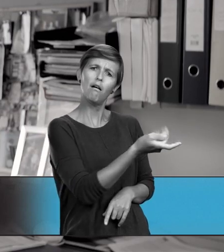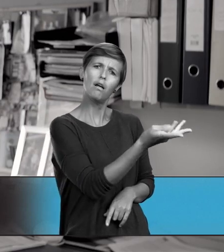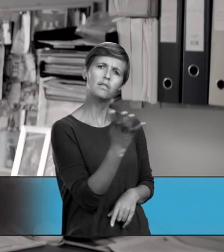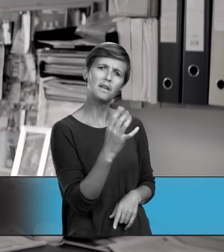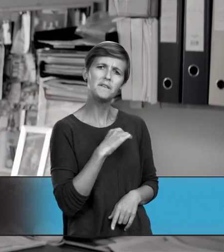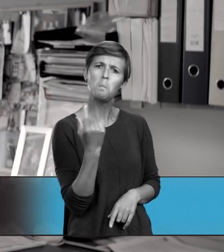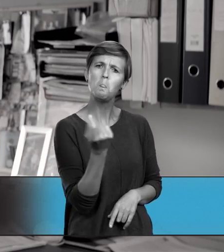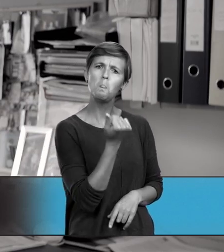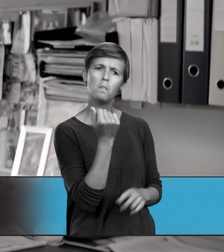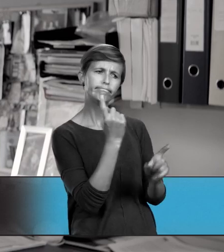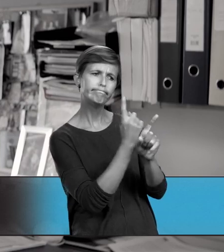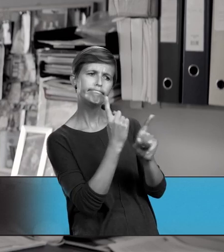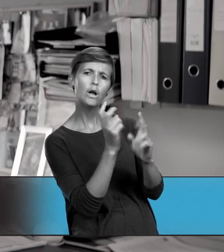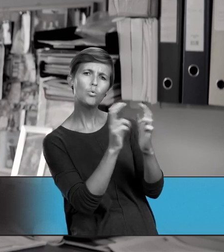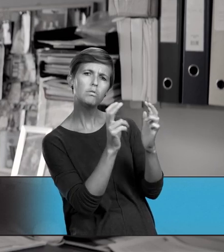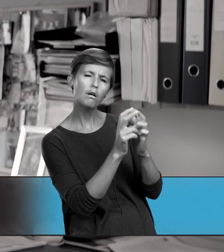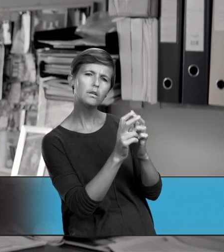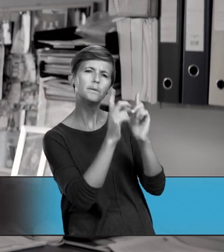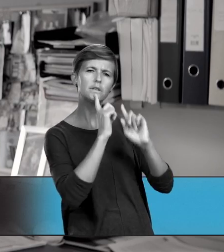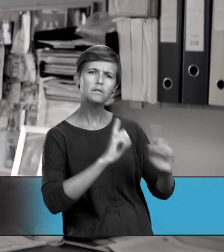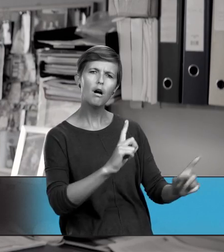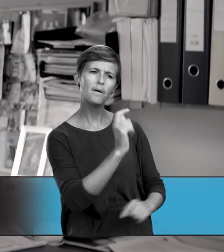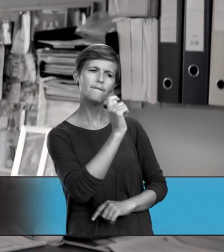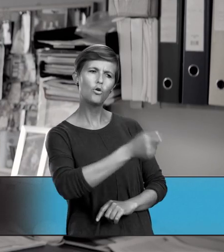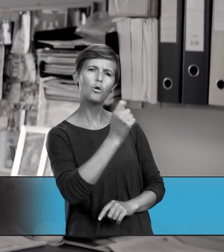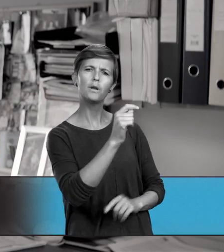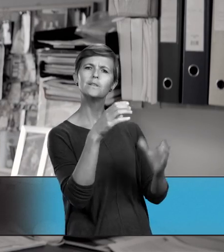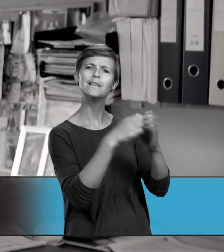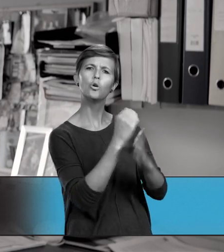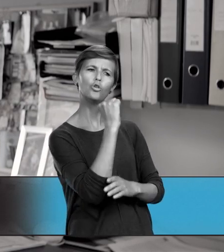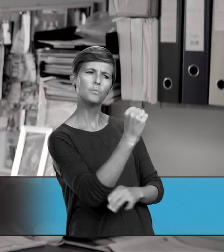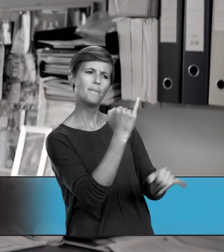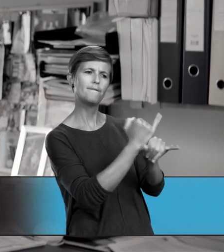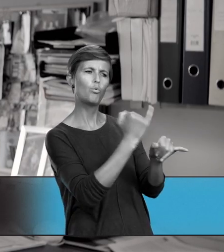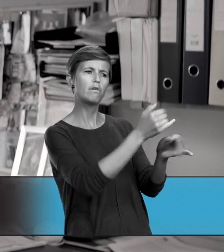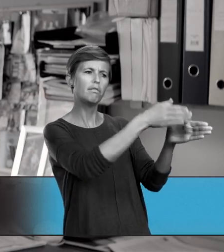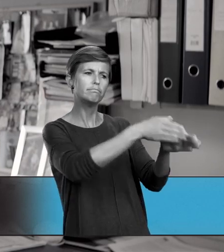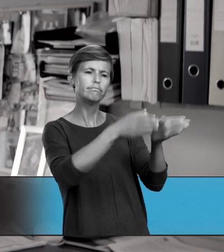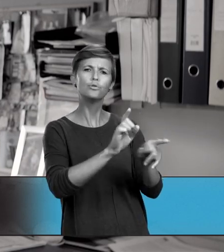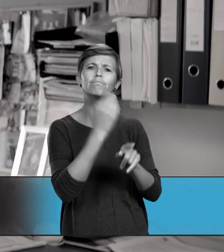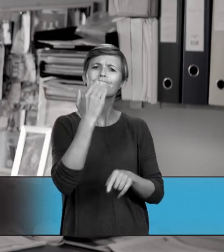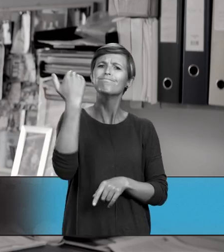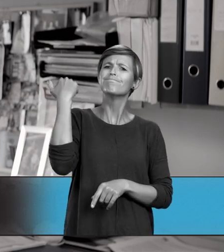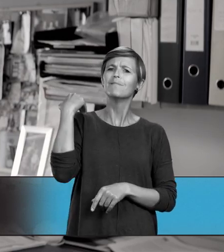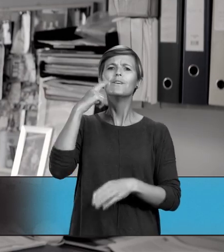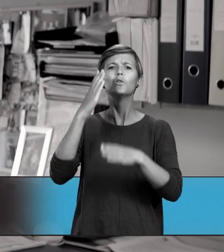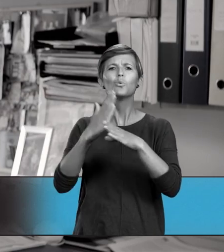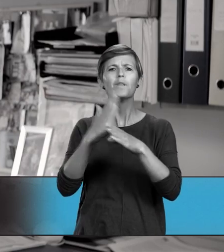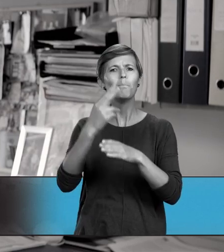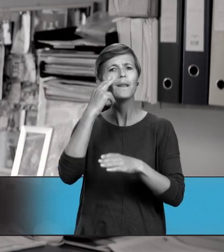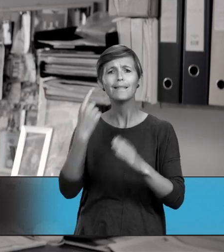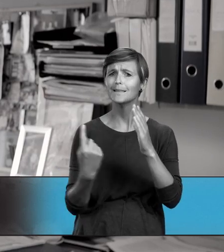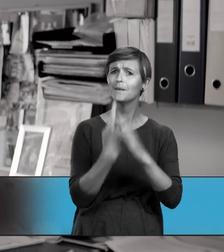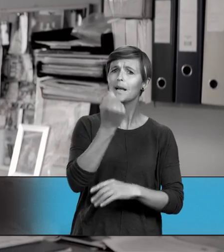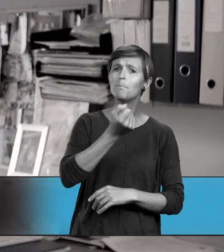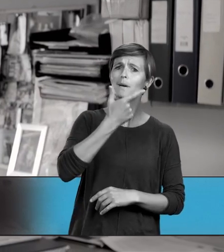Og jo mindre kontakt man har med dem, jo mer skaper man fordommer og stereotypier om hvordan de er. Så i gamle dager så trodde vi at blinde